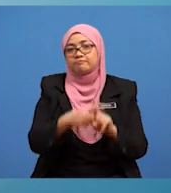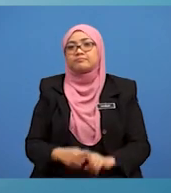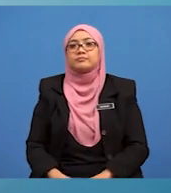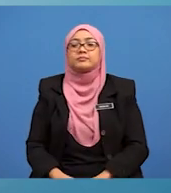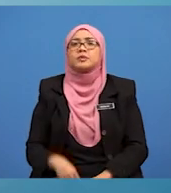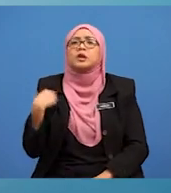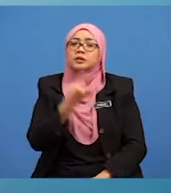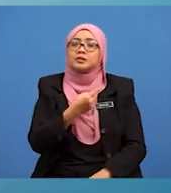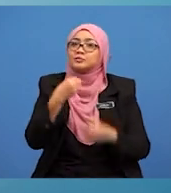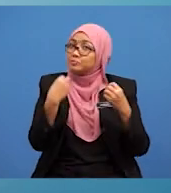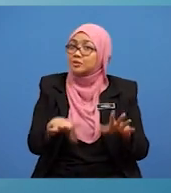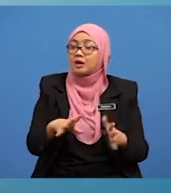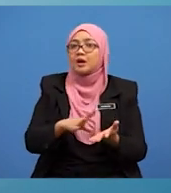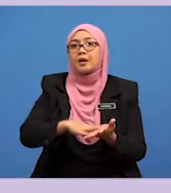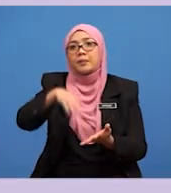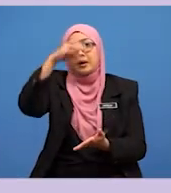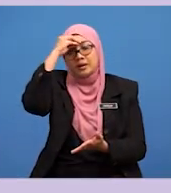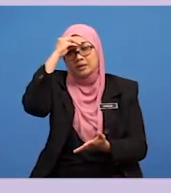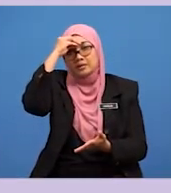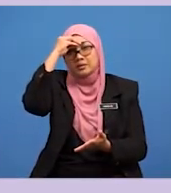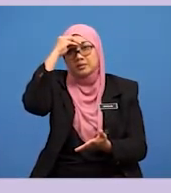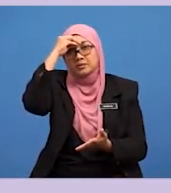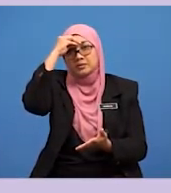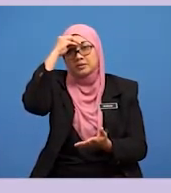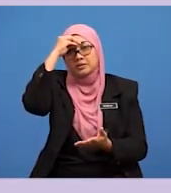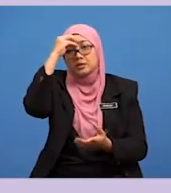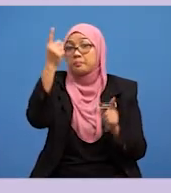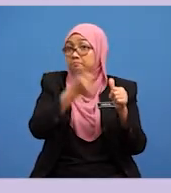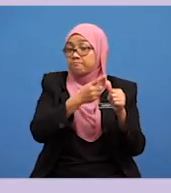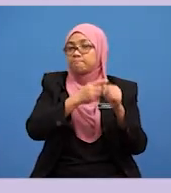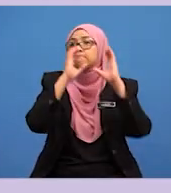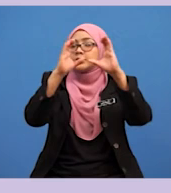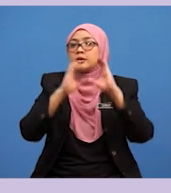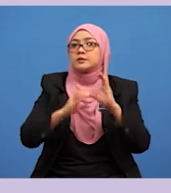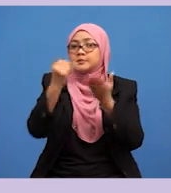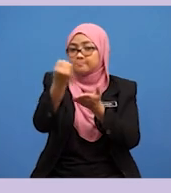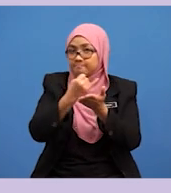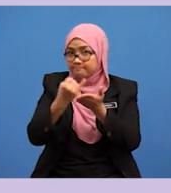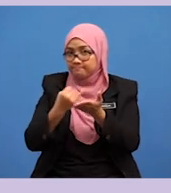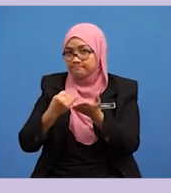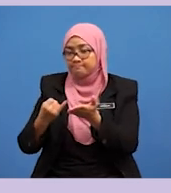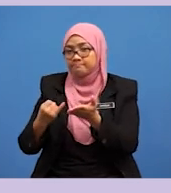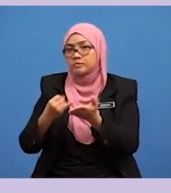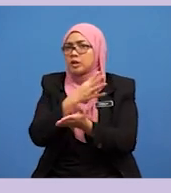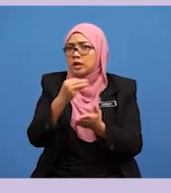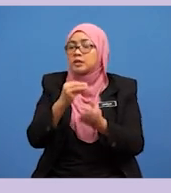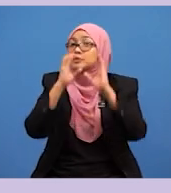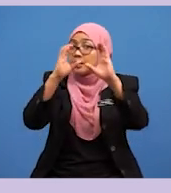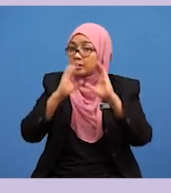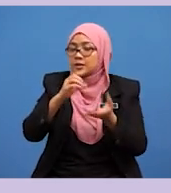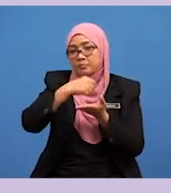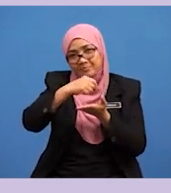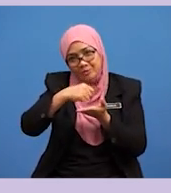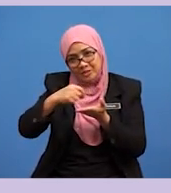pelajari hari ini. Yang pertama, cara melakar susunan elektron di petala dan cara menulisnya. Yang